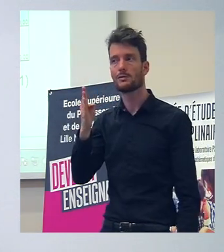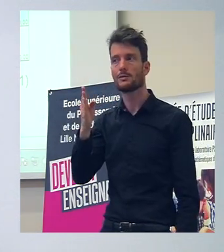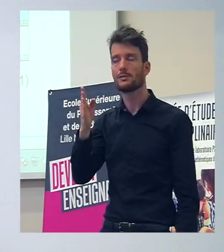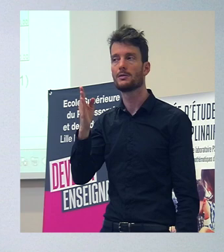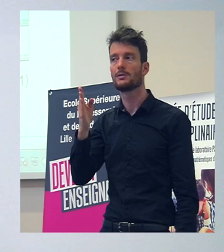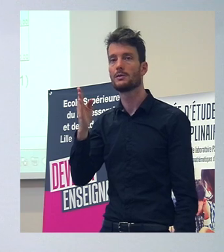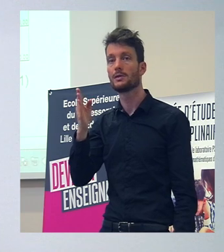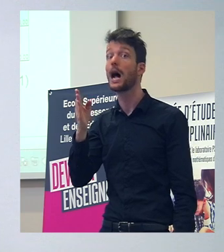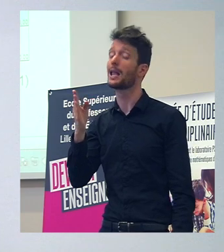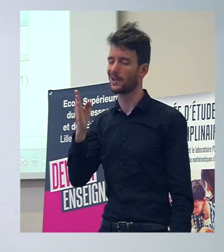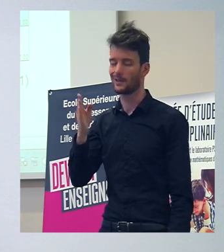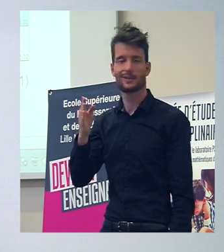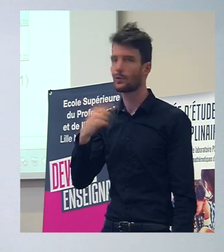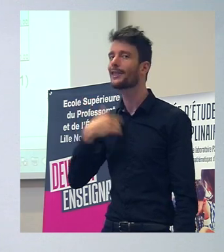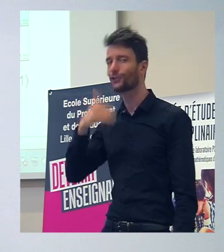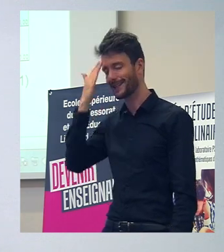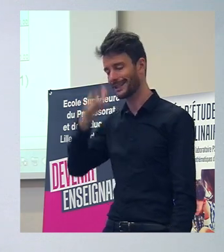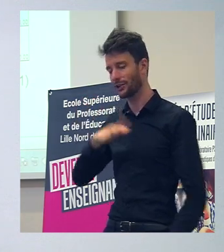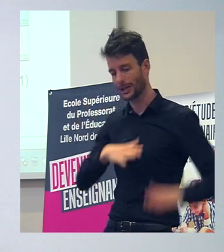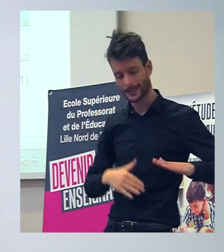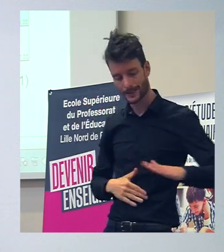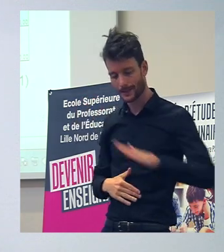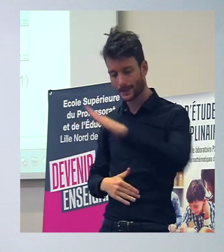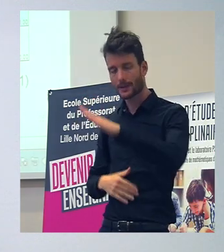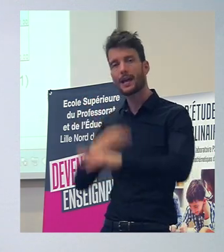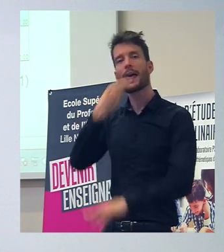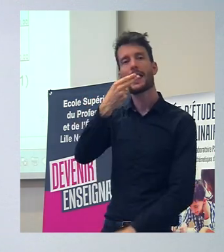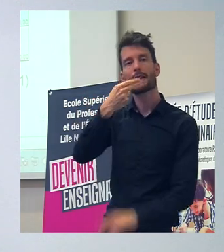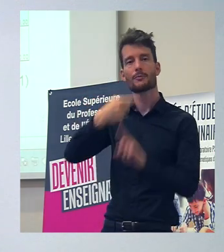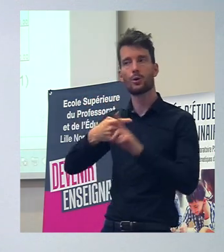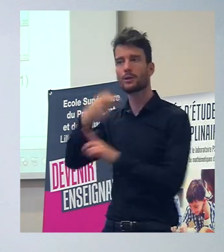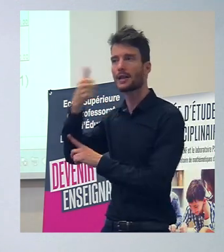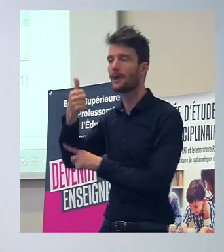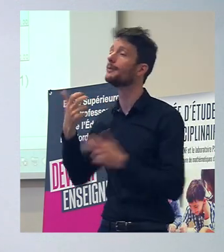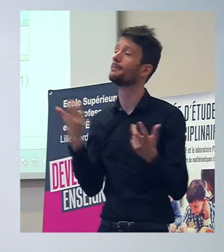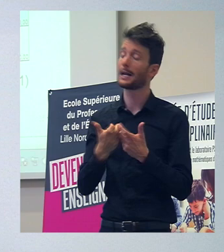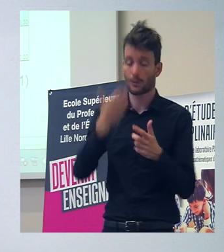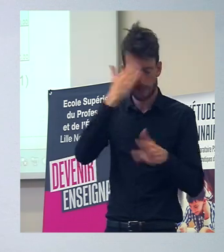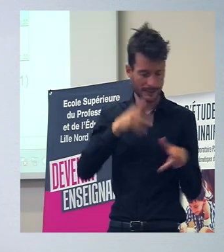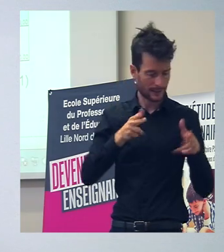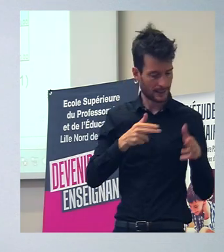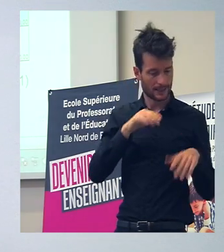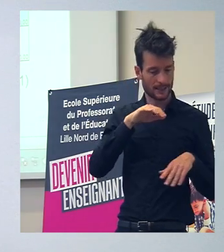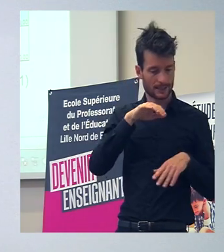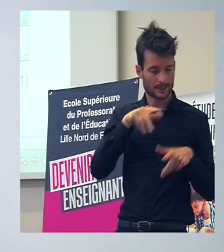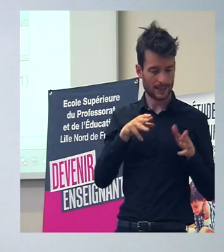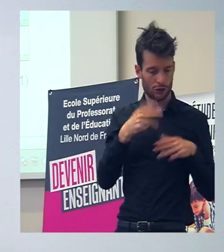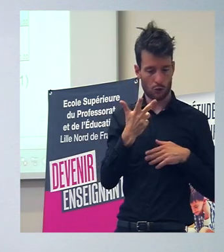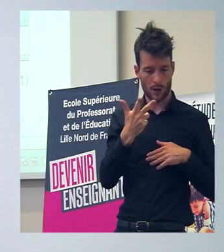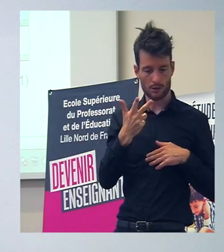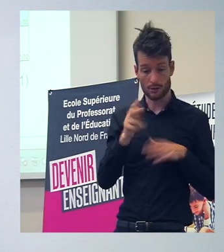on obtenait une croissance de N plus 1, c'est-à-dire si on était au stade 3, on passait au